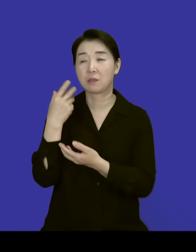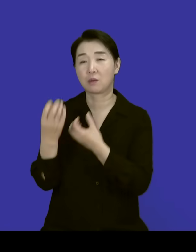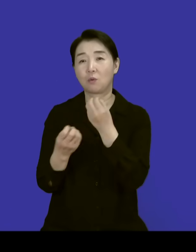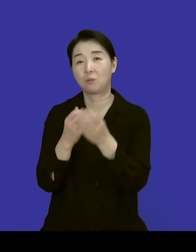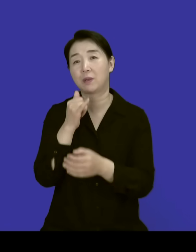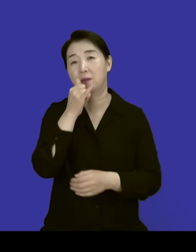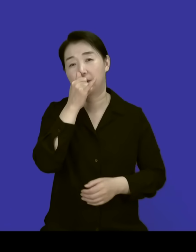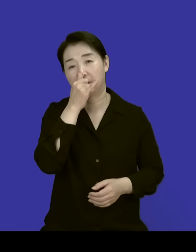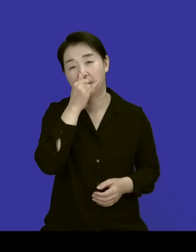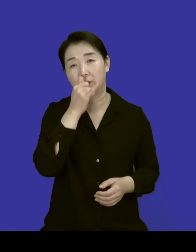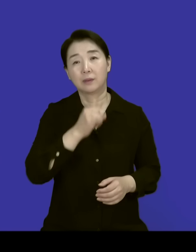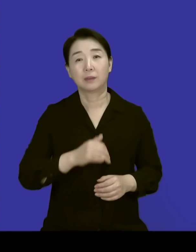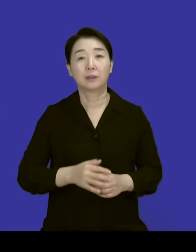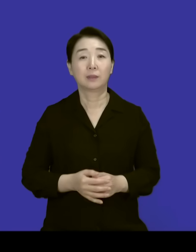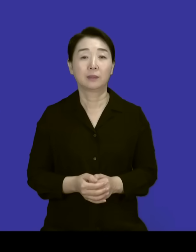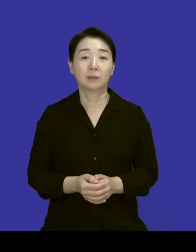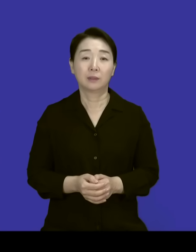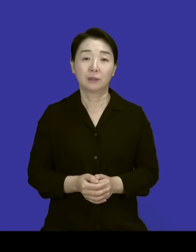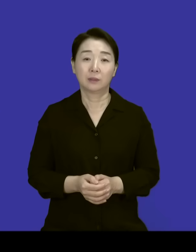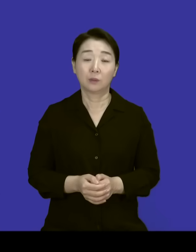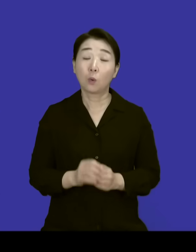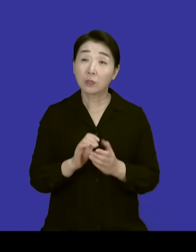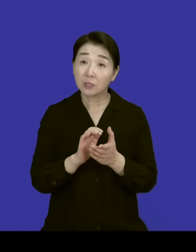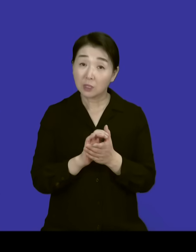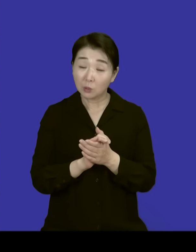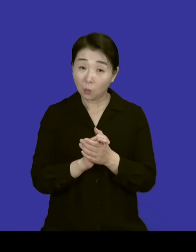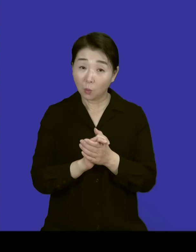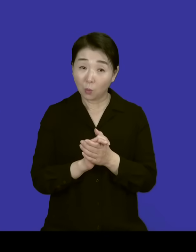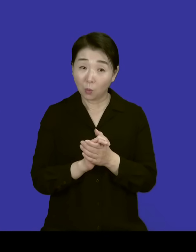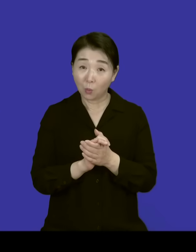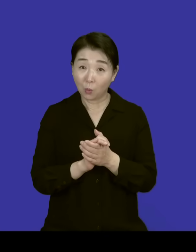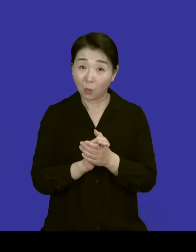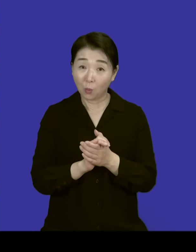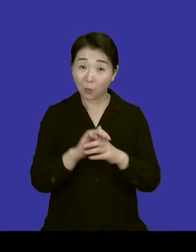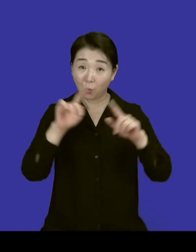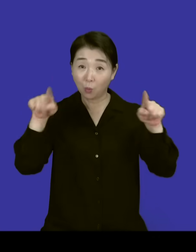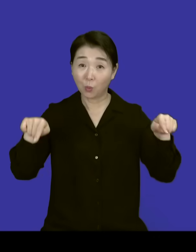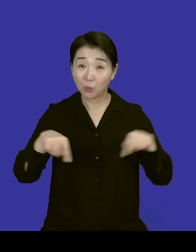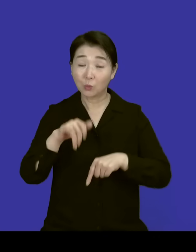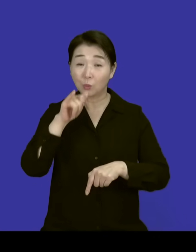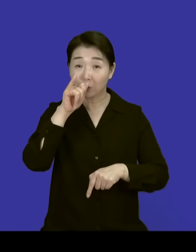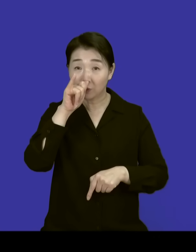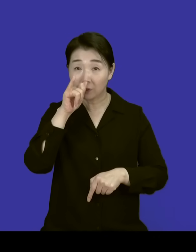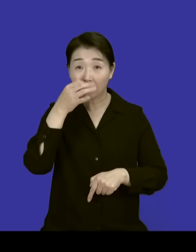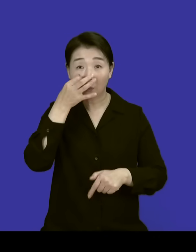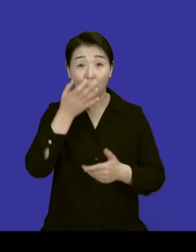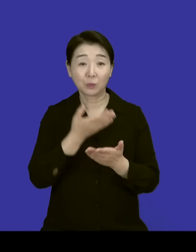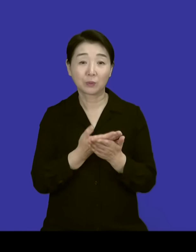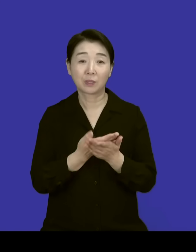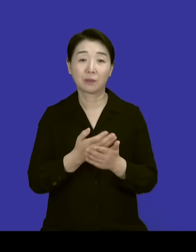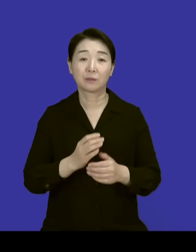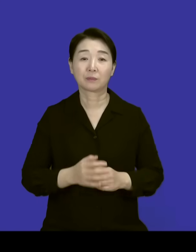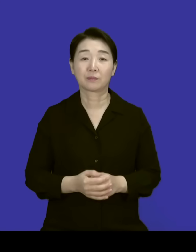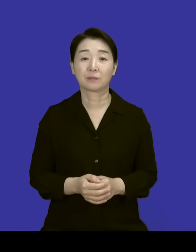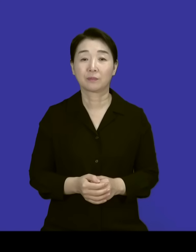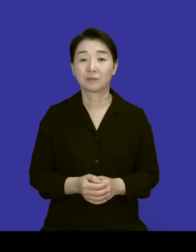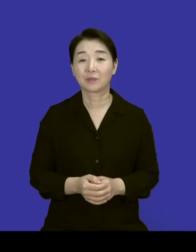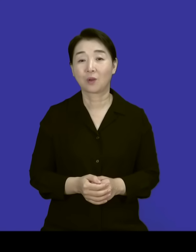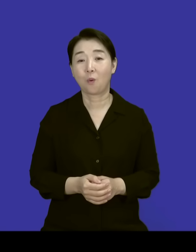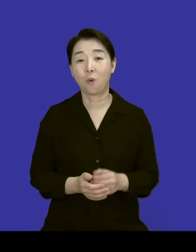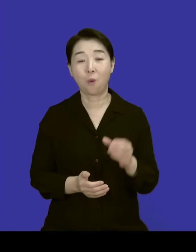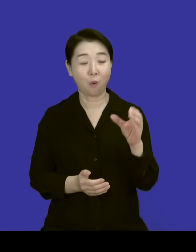고백하는 시간이었던 것 같아요. 오늘 기도 노트 갖고 오셨잖아요. 네네네. 그럼 좀 보여줄 수 있나요? 이거 뭐 쭉 봤는데 어유